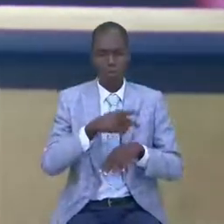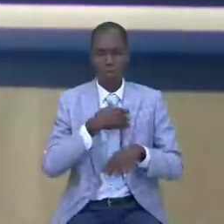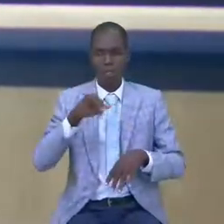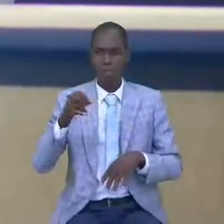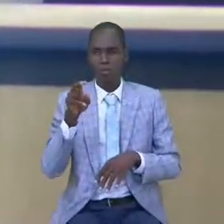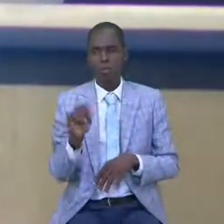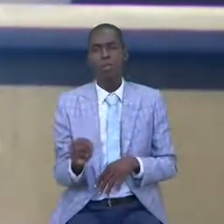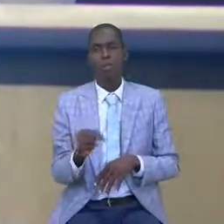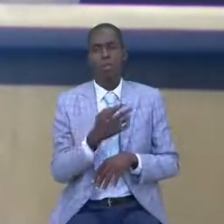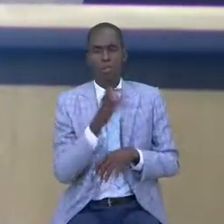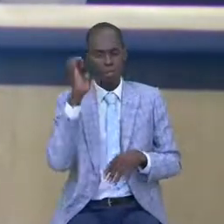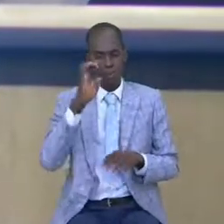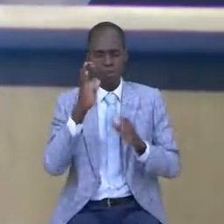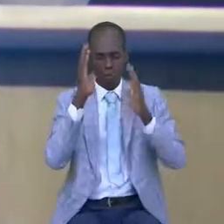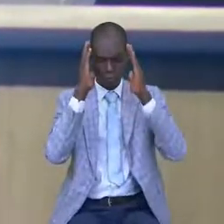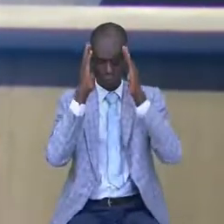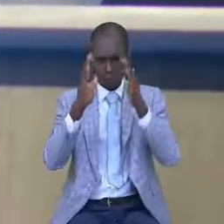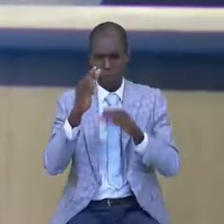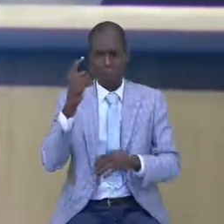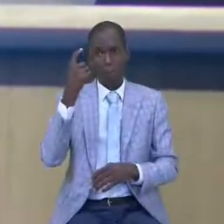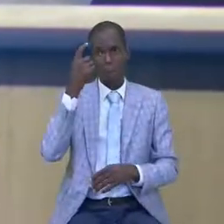les regardait attentivement.